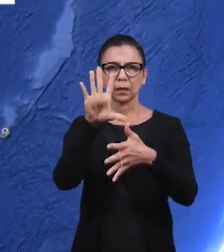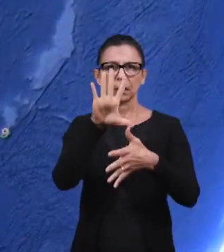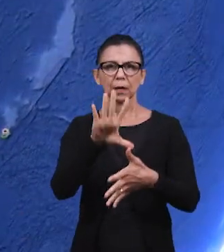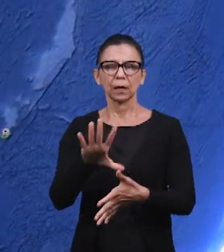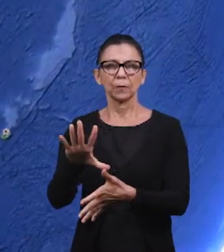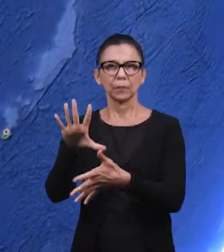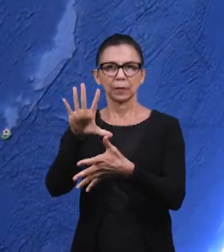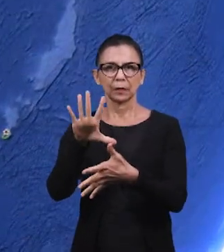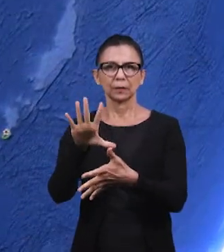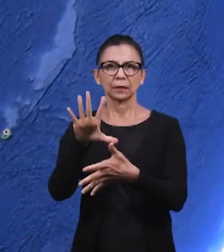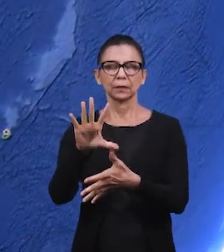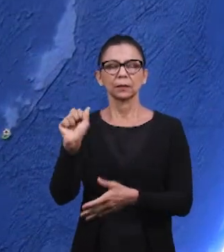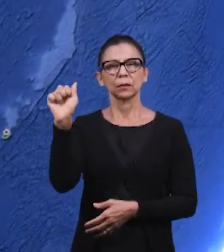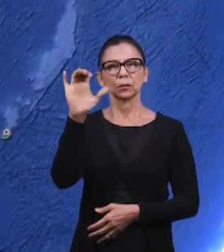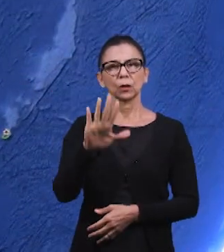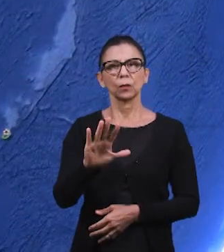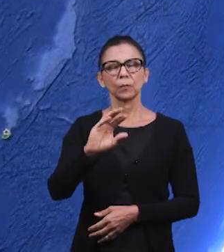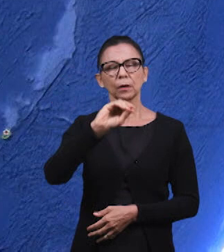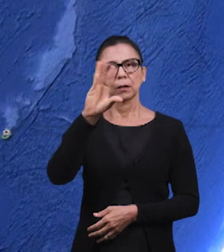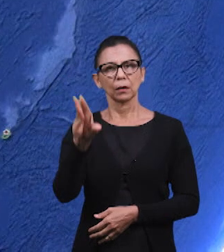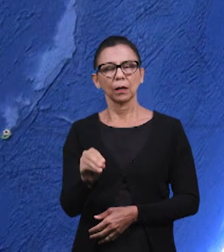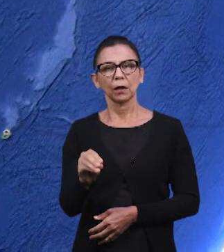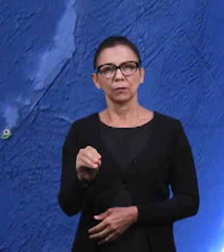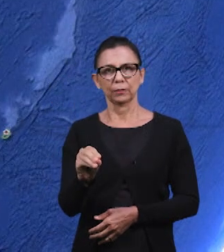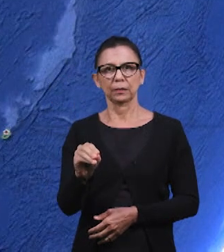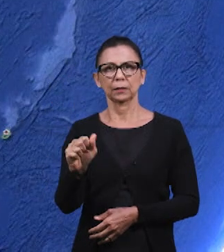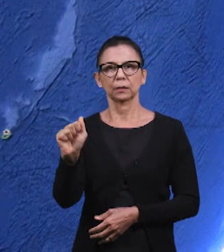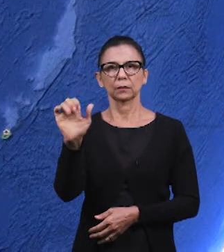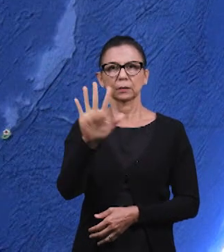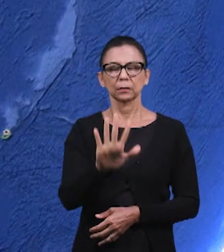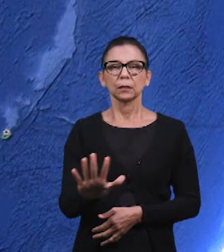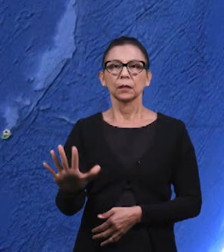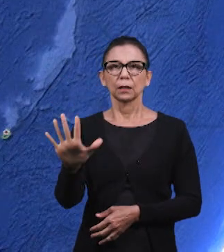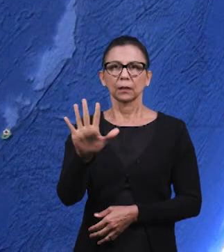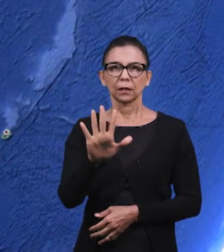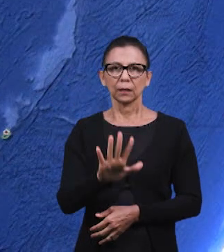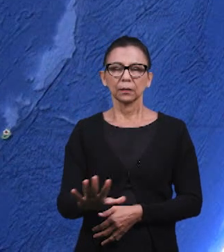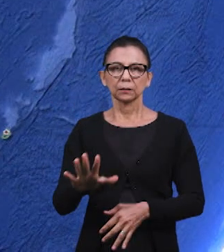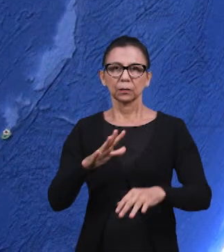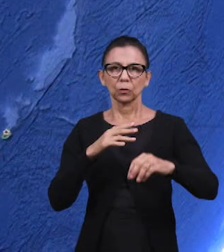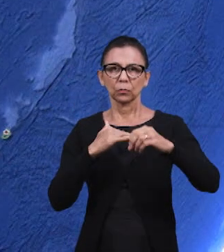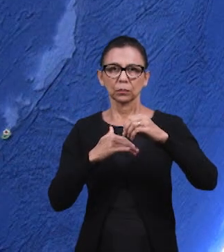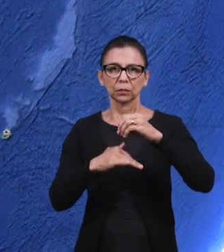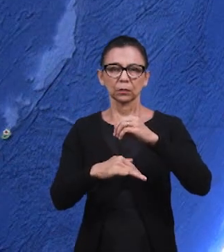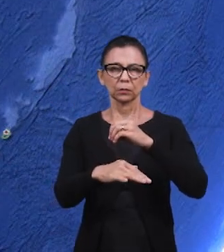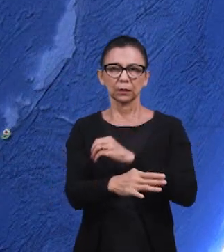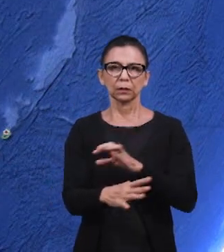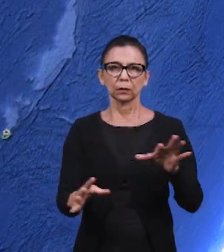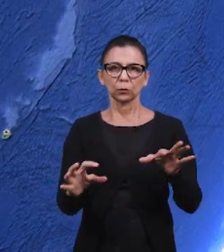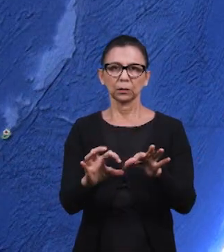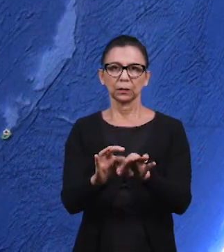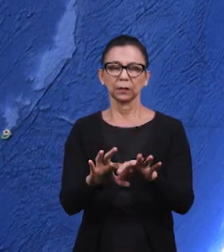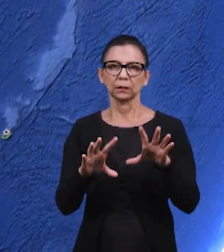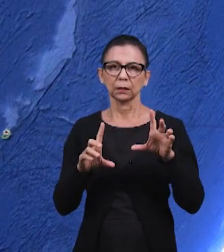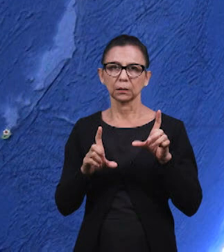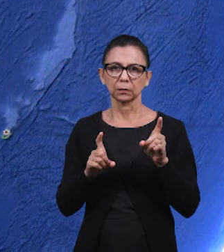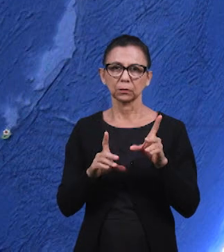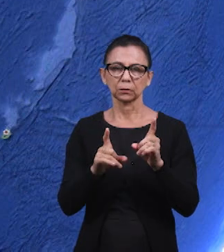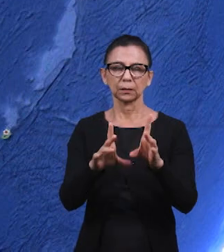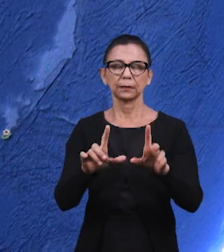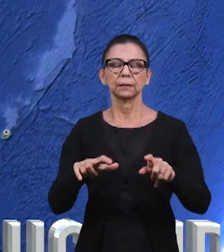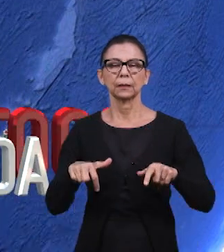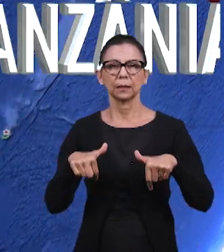pays des trois Amériques, Europe, Afrique, Asie et Océanie, connectées par la même doctrine, par